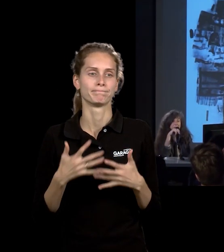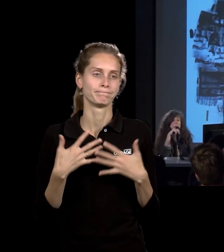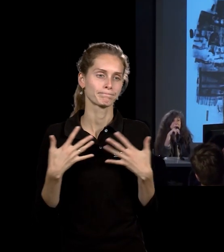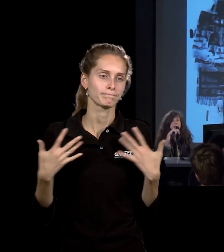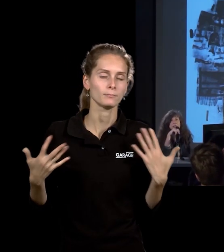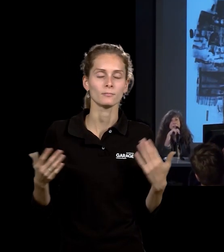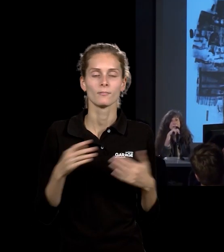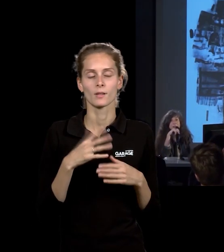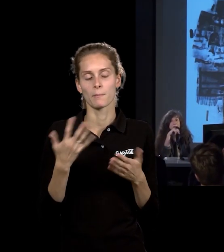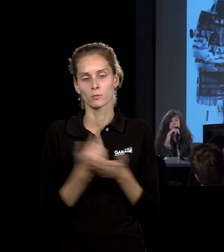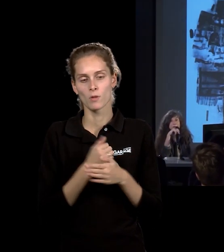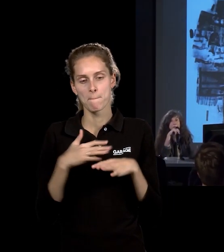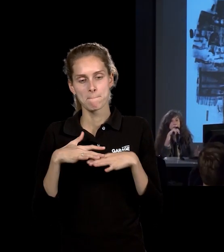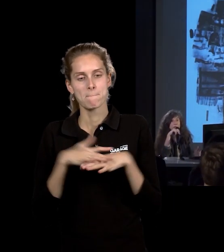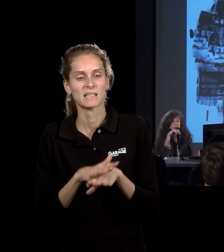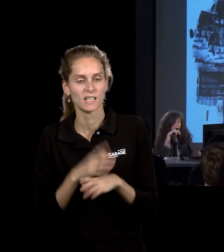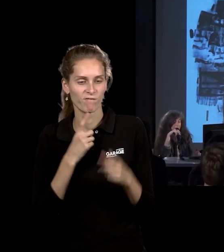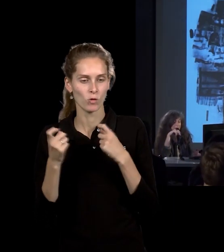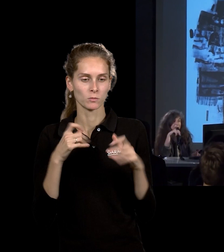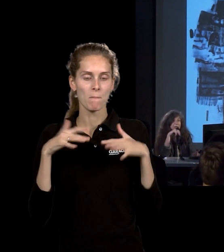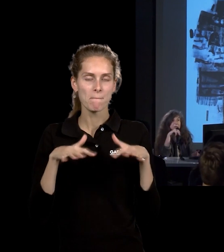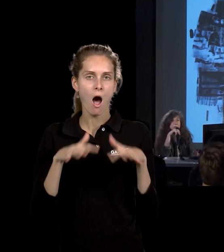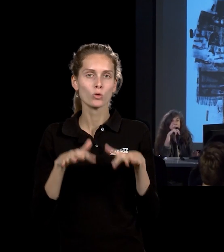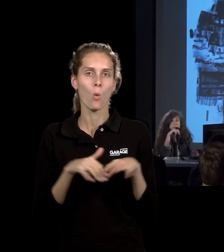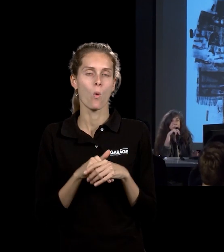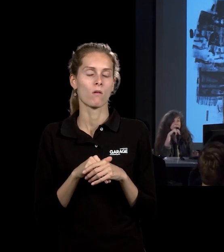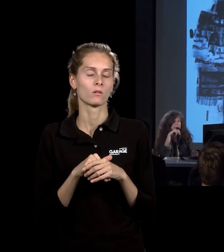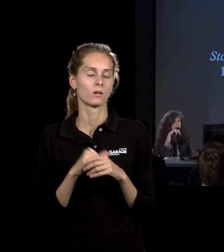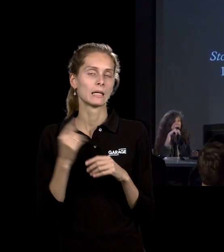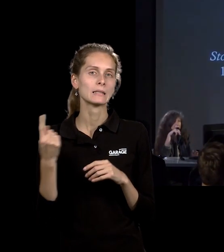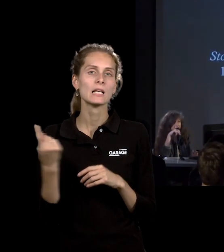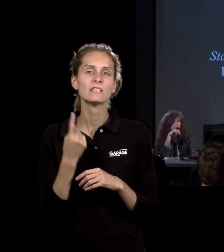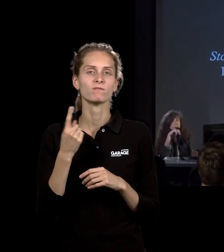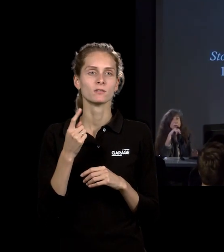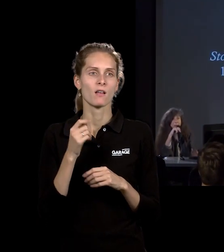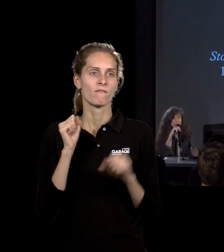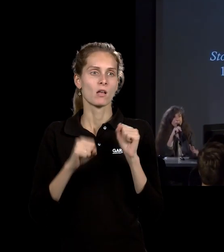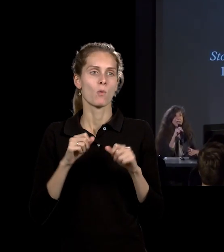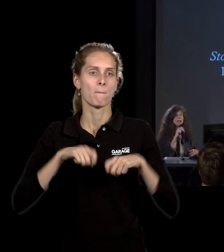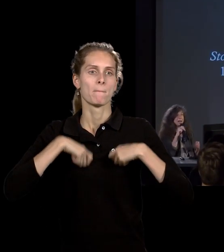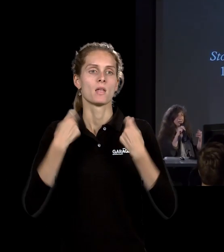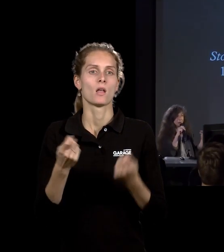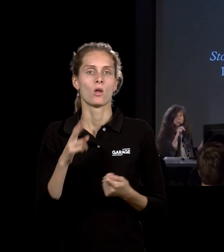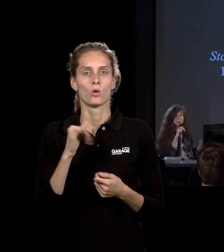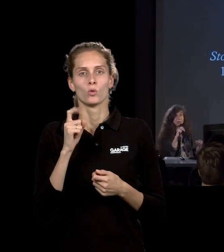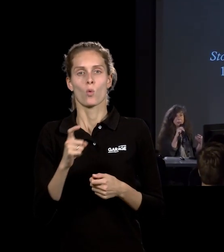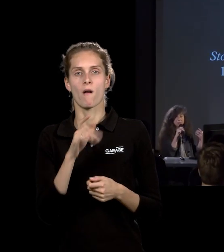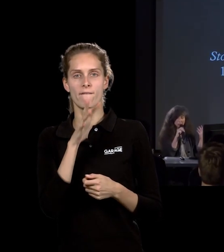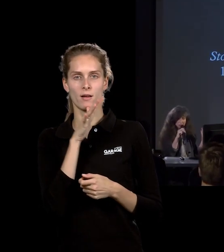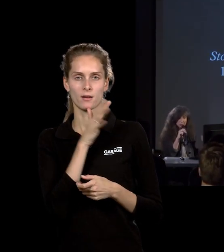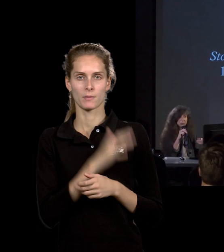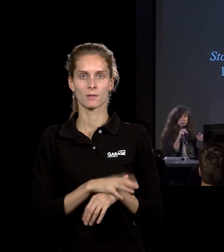этот микс, да, информационных потоков, это оказывается единственным способом передать дух времени.